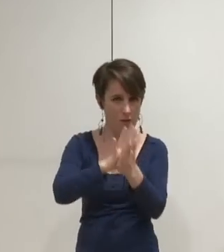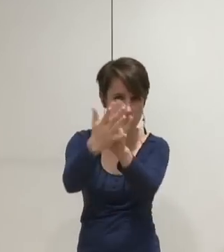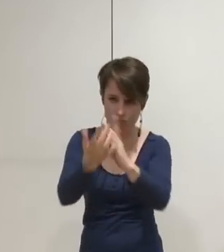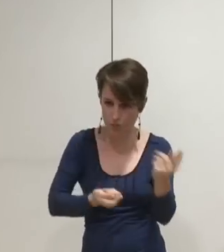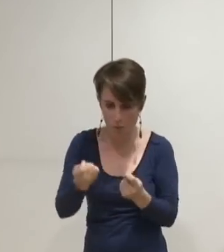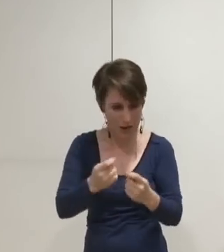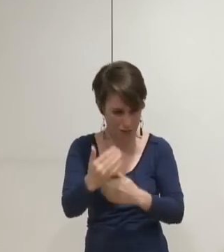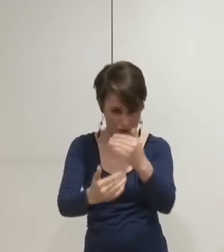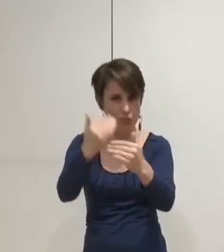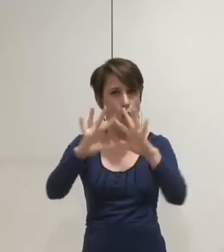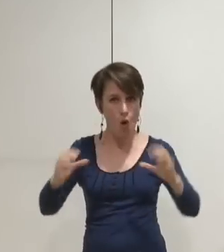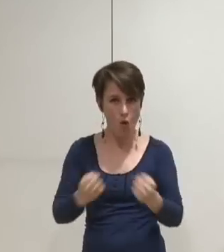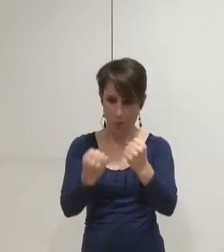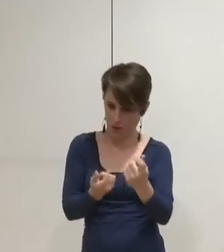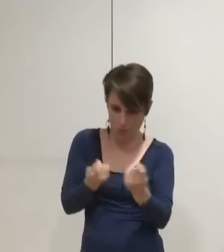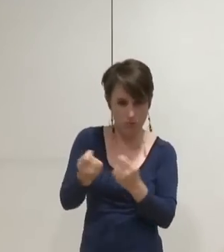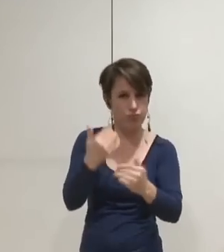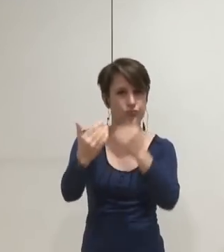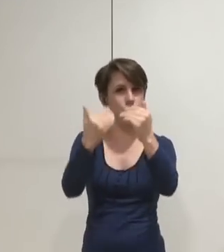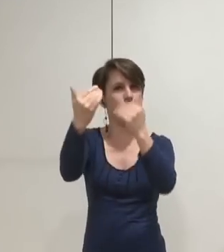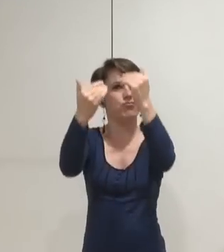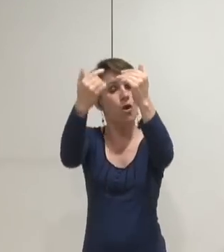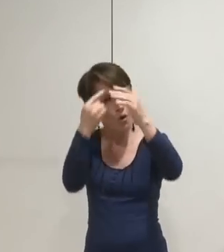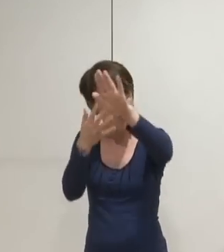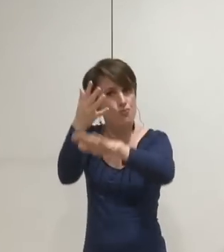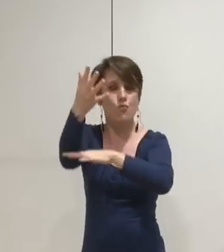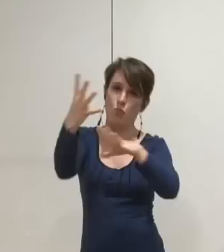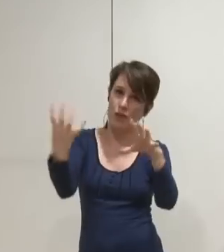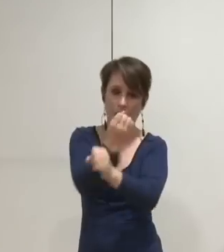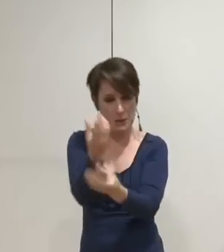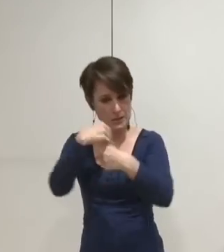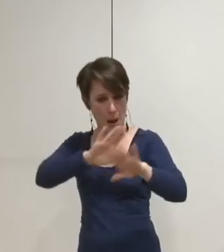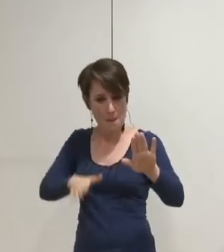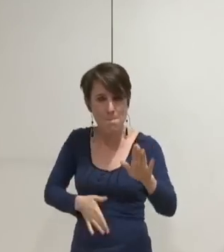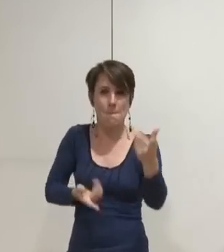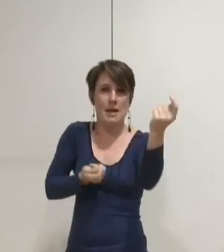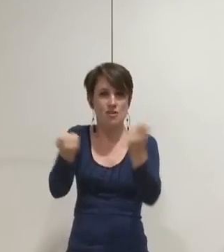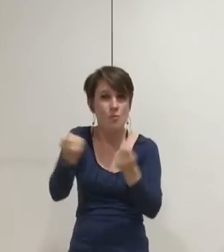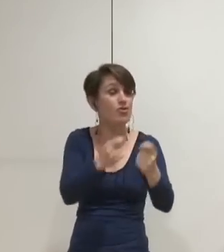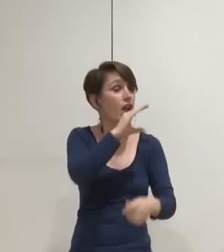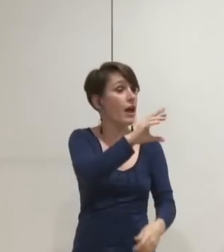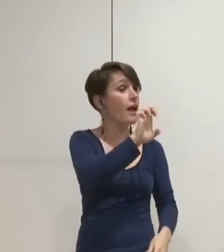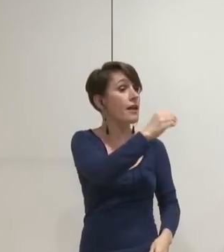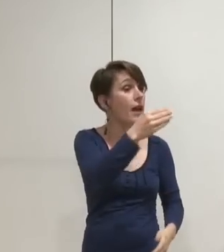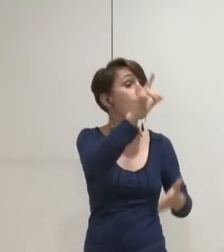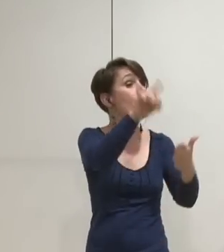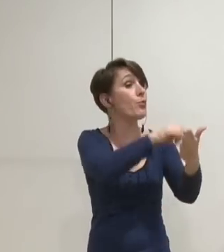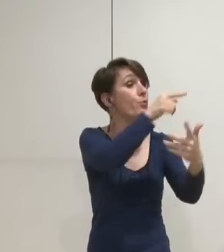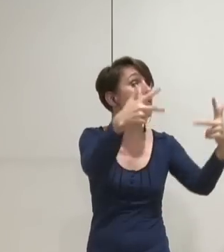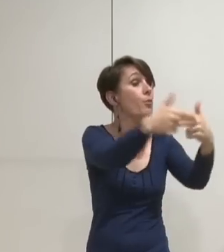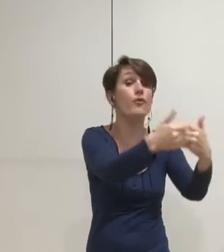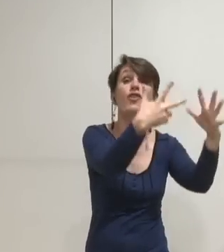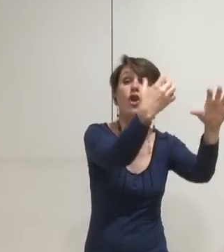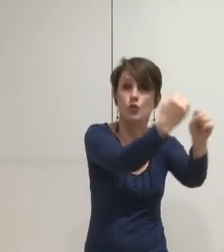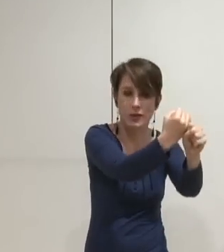nécessaires à ce qu'elle puisse assumer seule cette compétence municipale à la fin du marché public de crème dans 8 ans